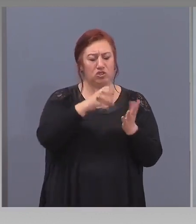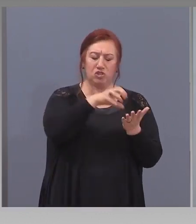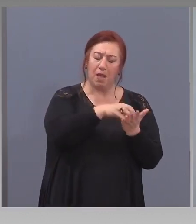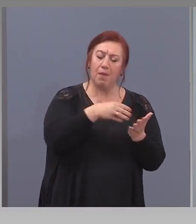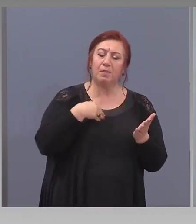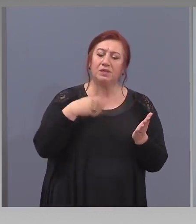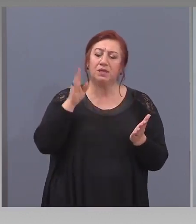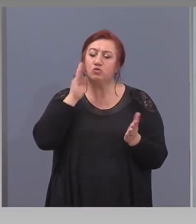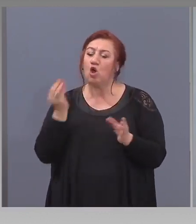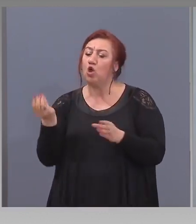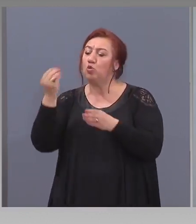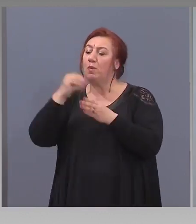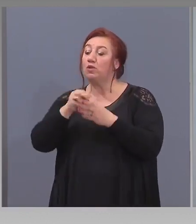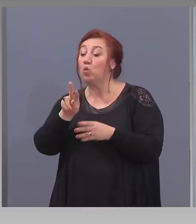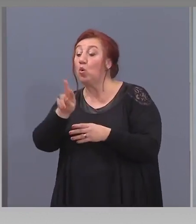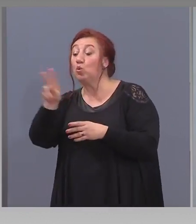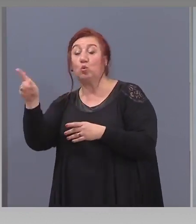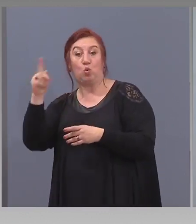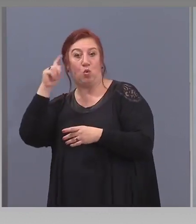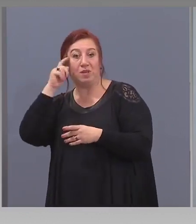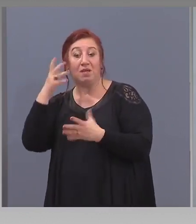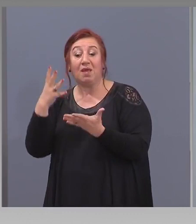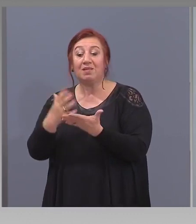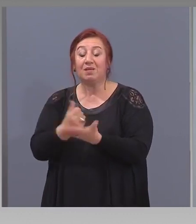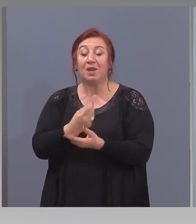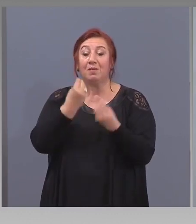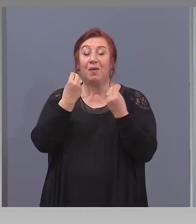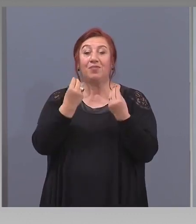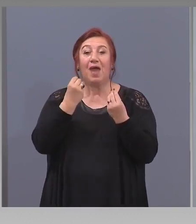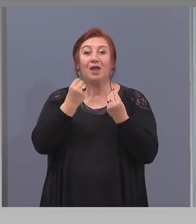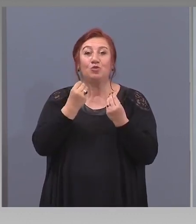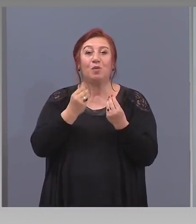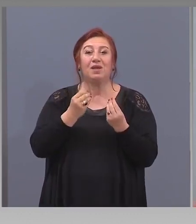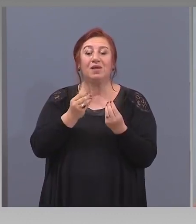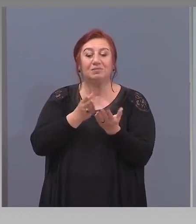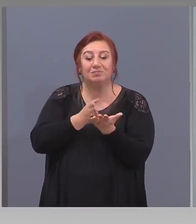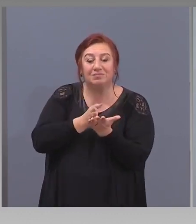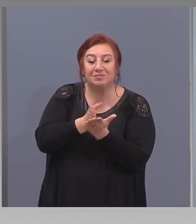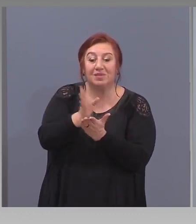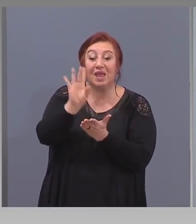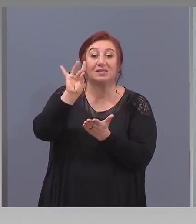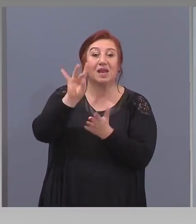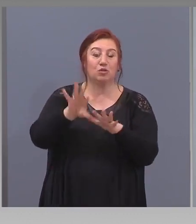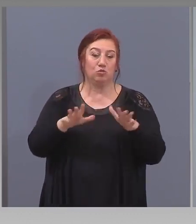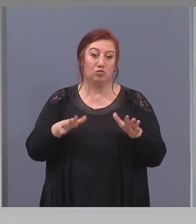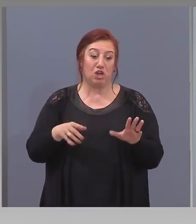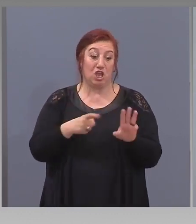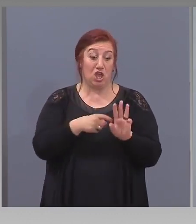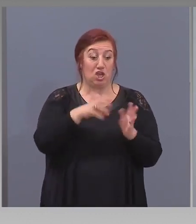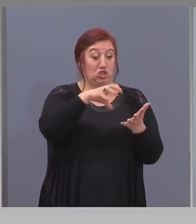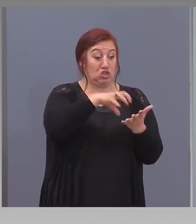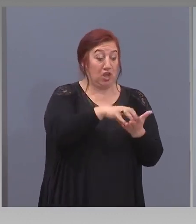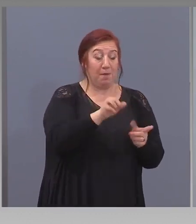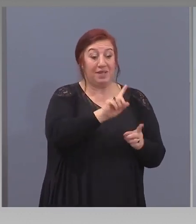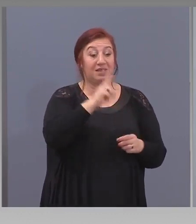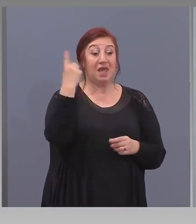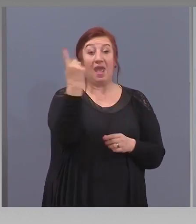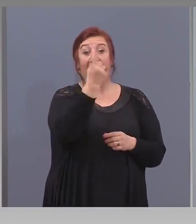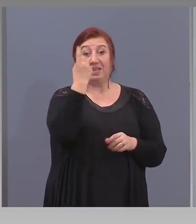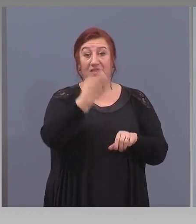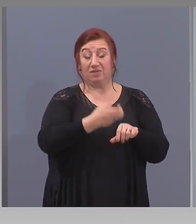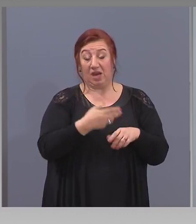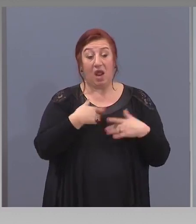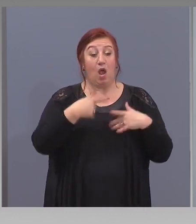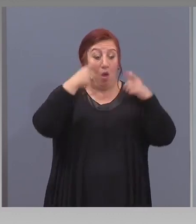алтернативно мнение. И тогава да намерим най-доброто сечение. Защото щаба не са единствените лекари. Страшно го уважавам, огромна работа